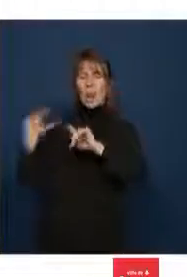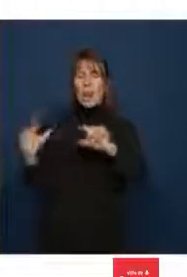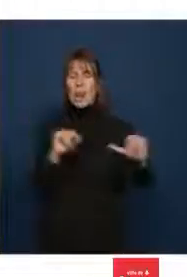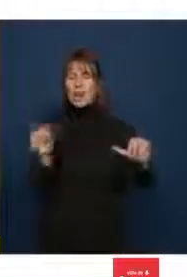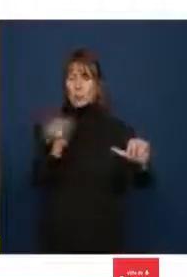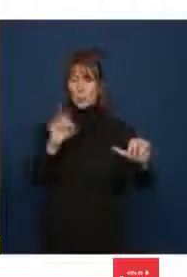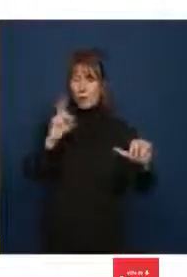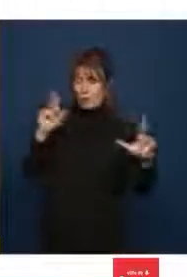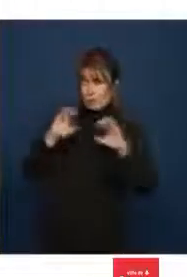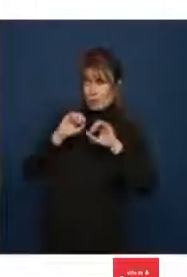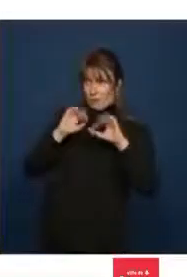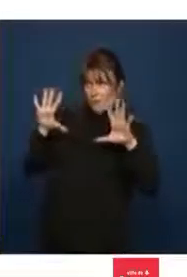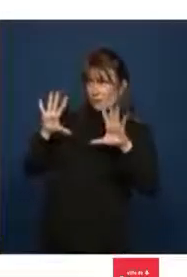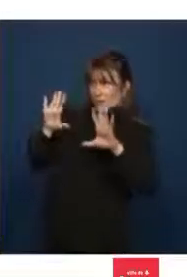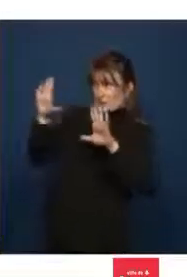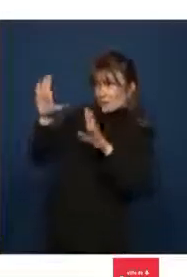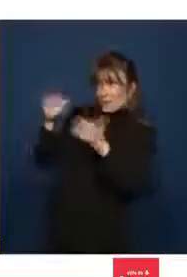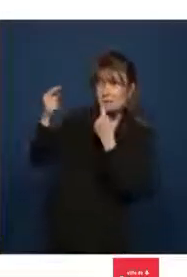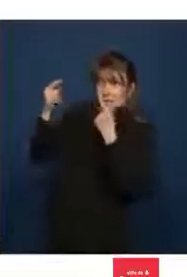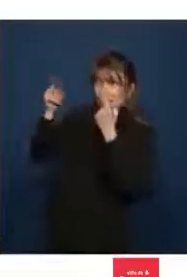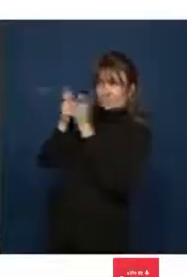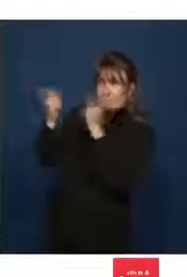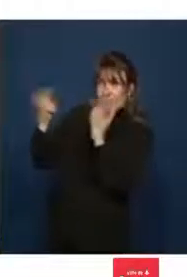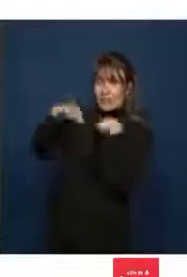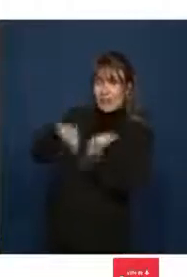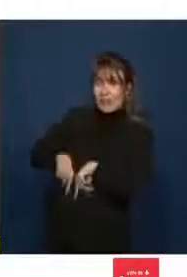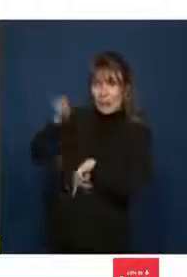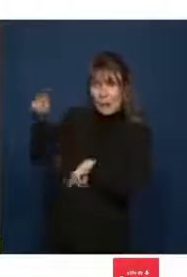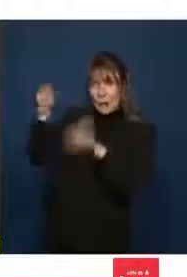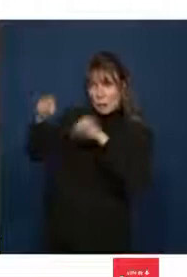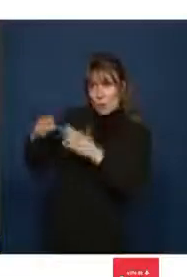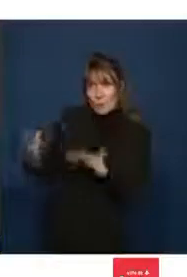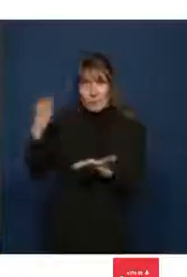santé publique, compléter son action partout où sont